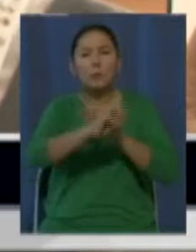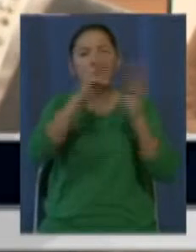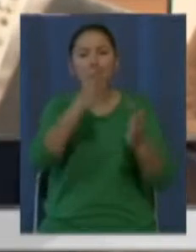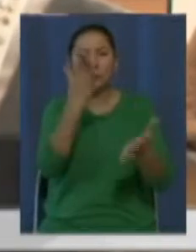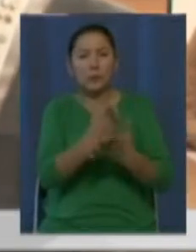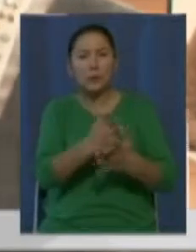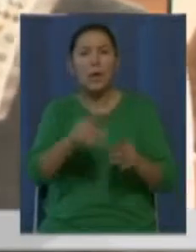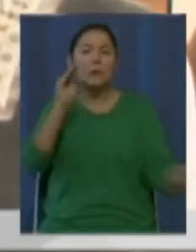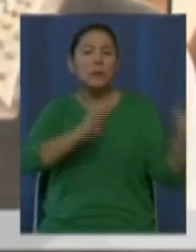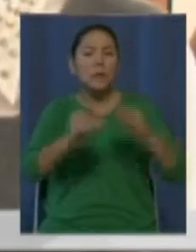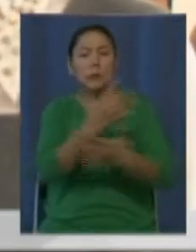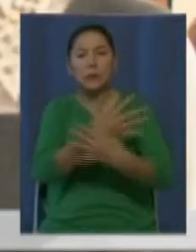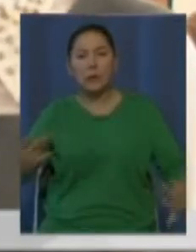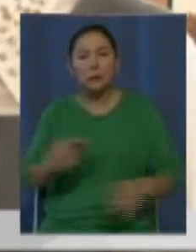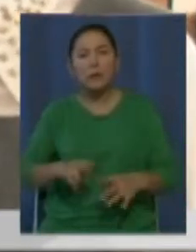мектебімізде интернет жүйесі